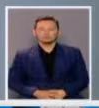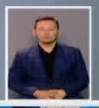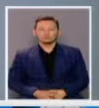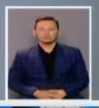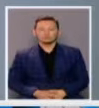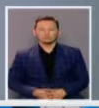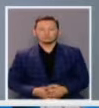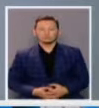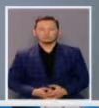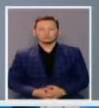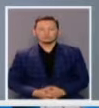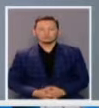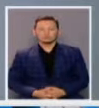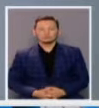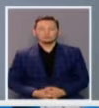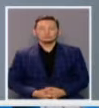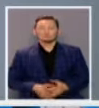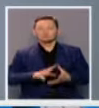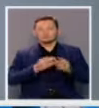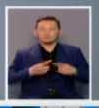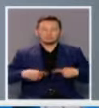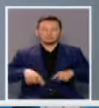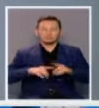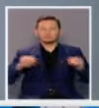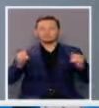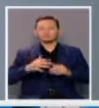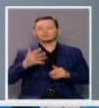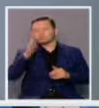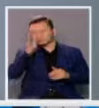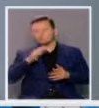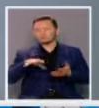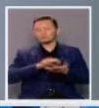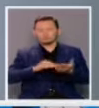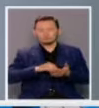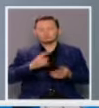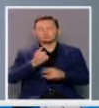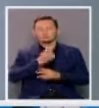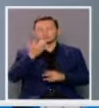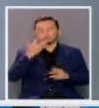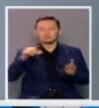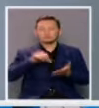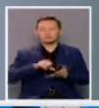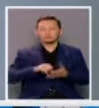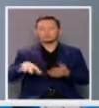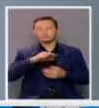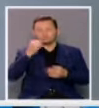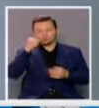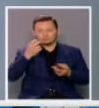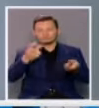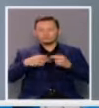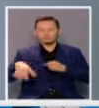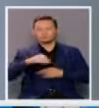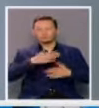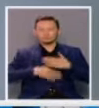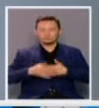студенток кадром аллах творческих кружок студентов пятый год подряд делает такой подарок ветеранам думаем что не оставили